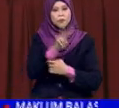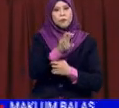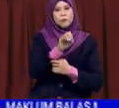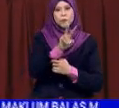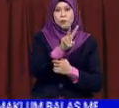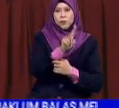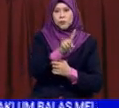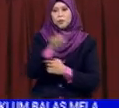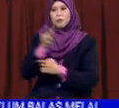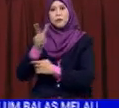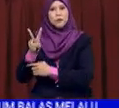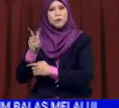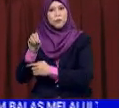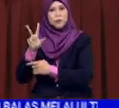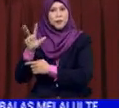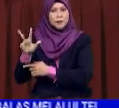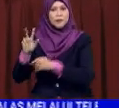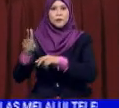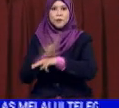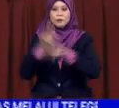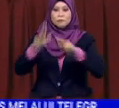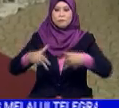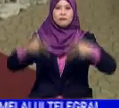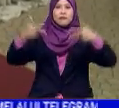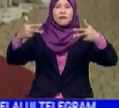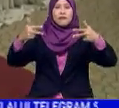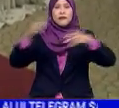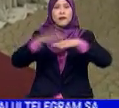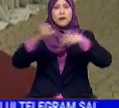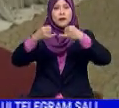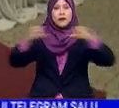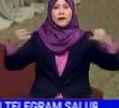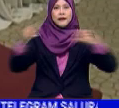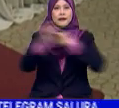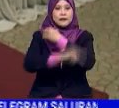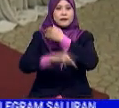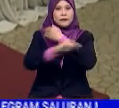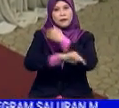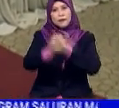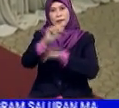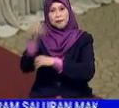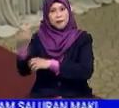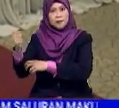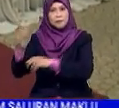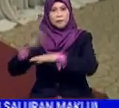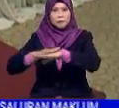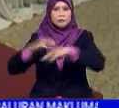2021-2023 berlangsung secara maya melibatkan ahli-ahli SEM dari negeri-negeri lain.